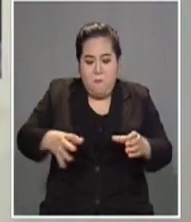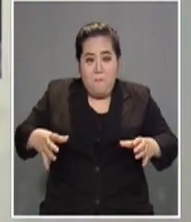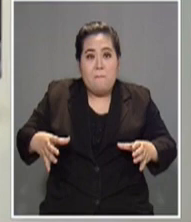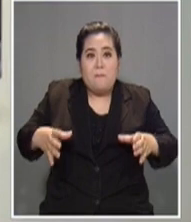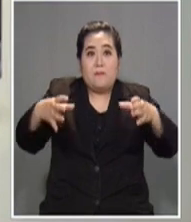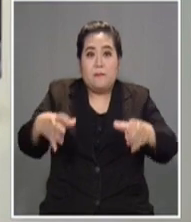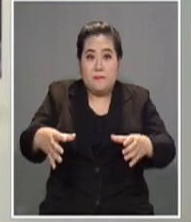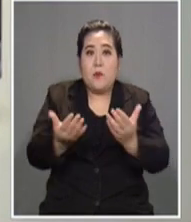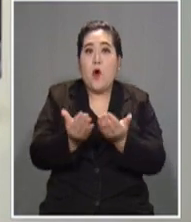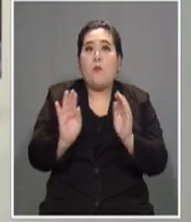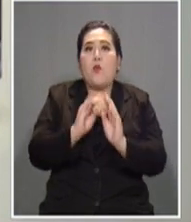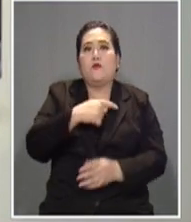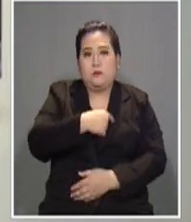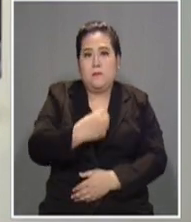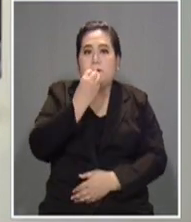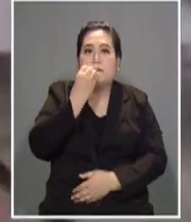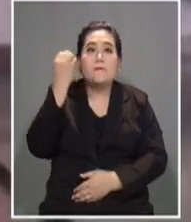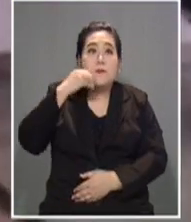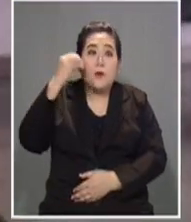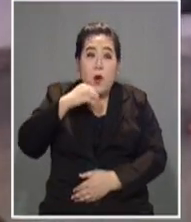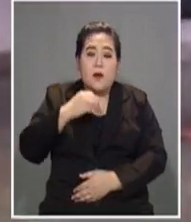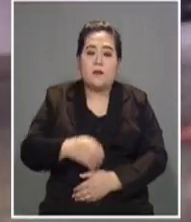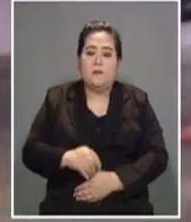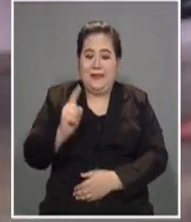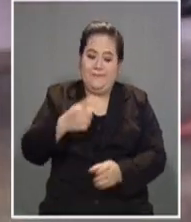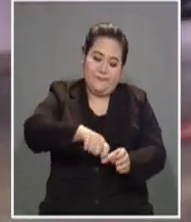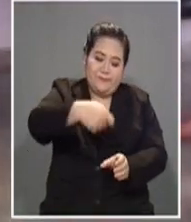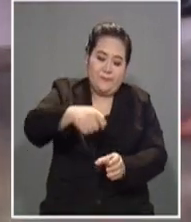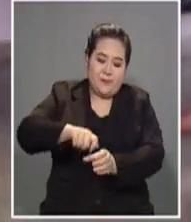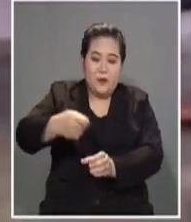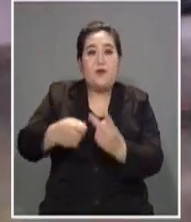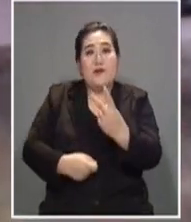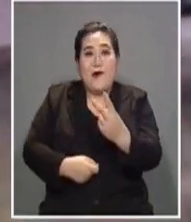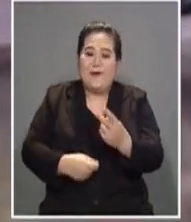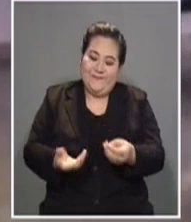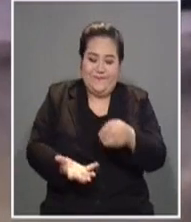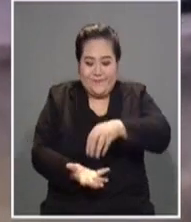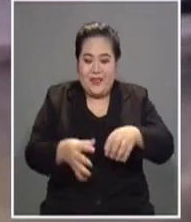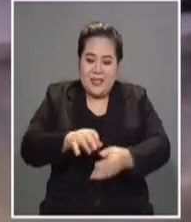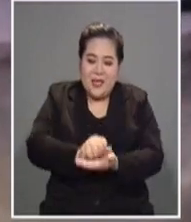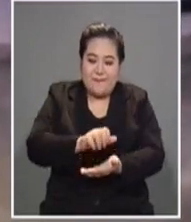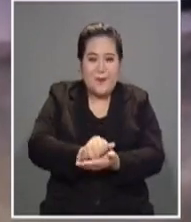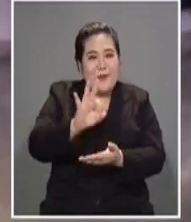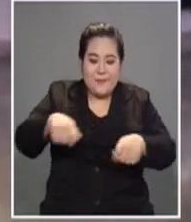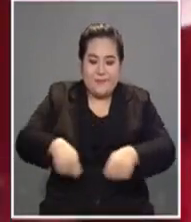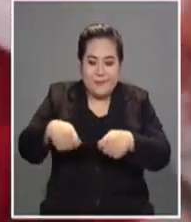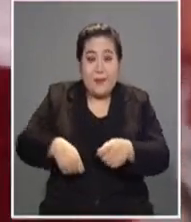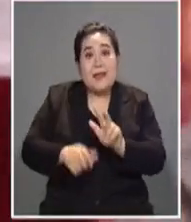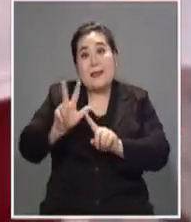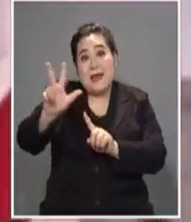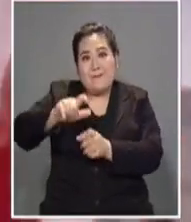ากินกันทั้งครอบครัว ครับ ก็สองกระป๋องแรกจะเอามายำไม่เป็นไรแต่กระป๋องที่สามเทออกม